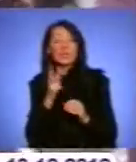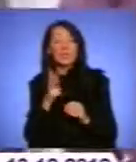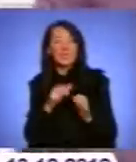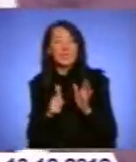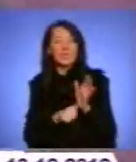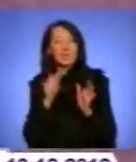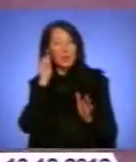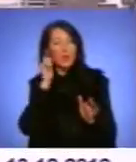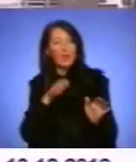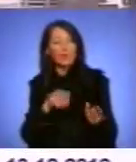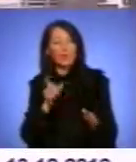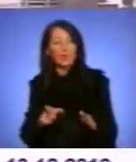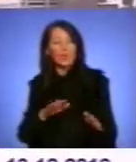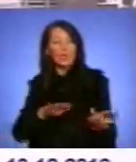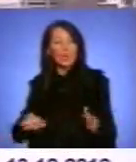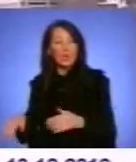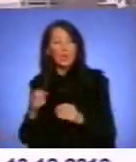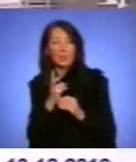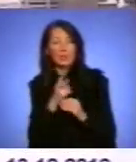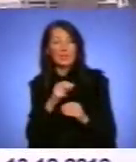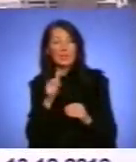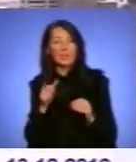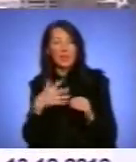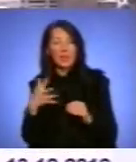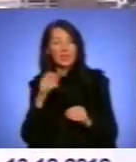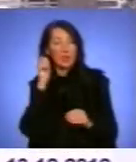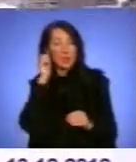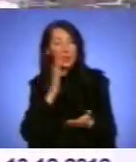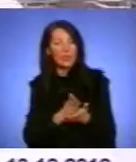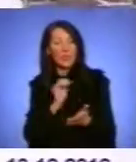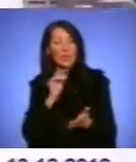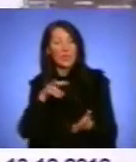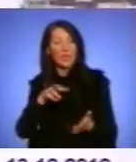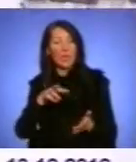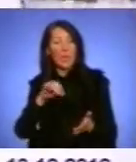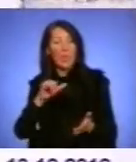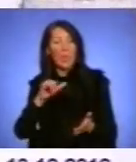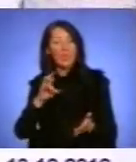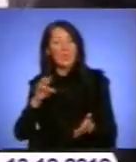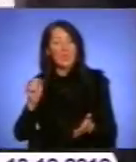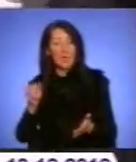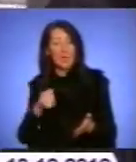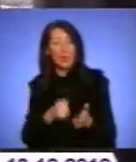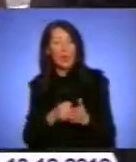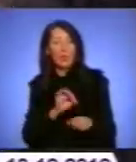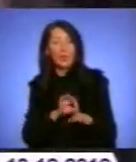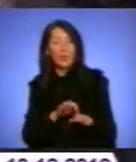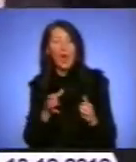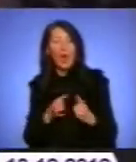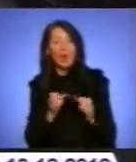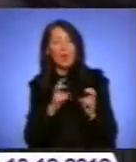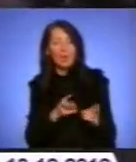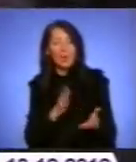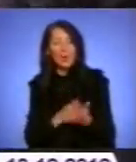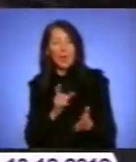протягом 12-15 років зберігається імунітет до цього захворювання. Слід зазначити, що в групі ризику перебувають люди, які досягли